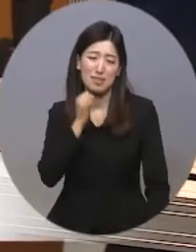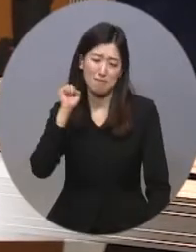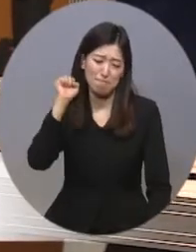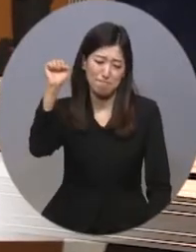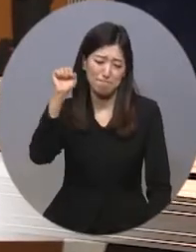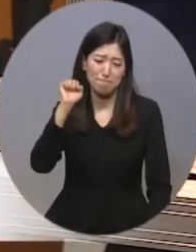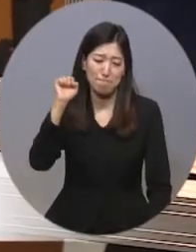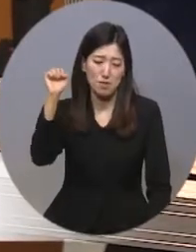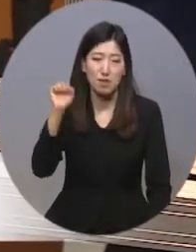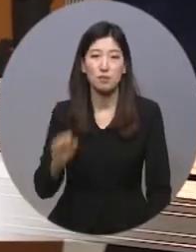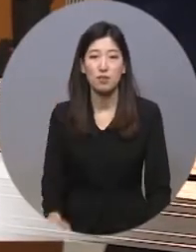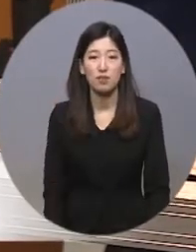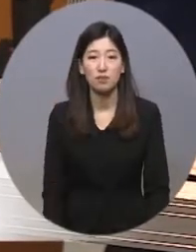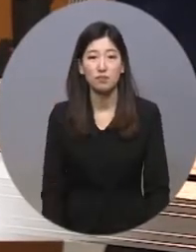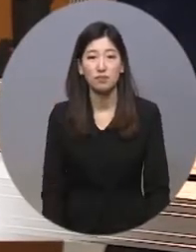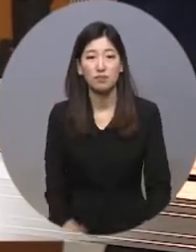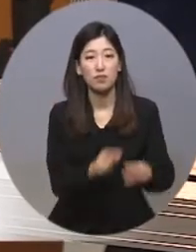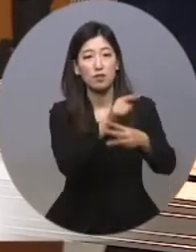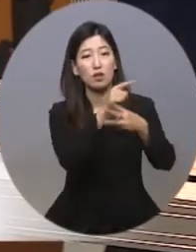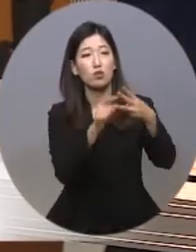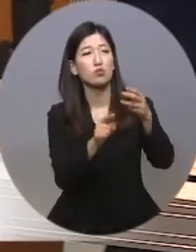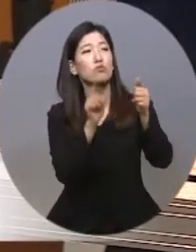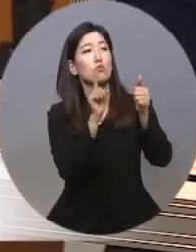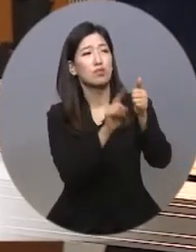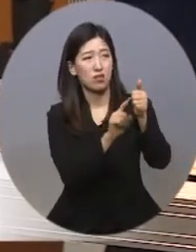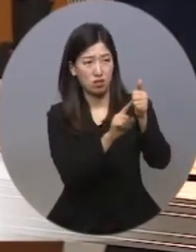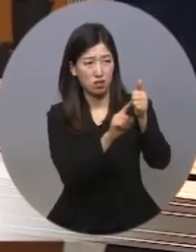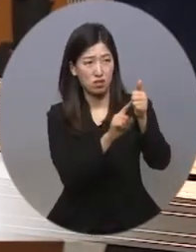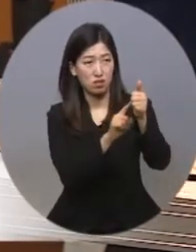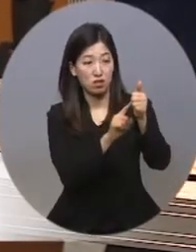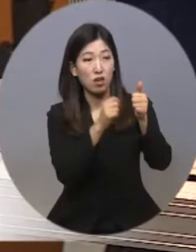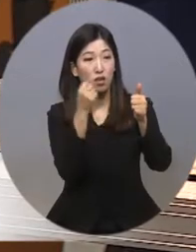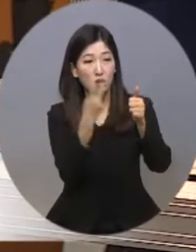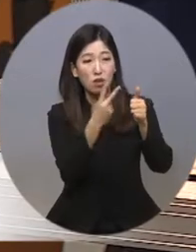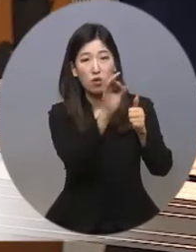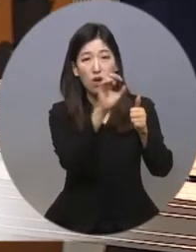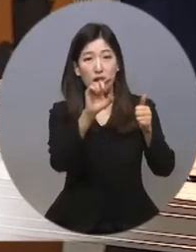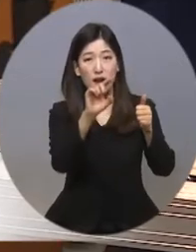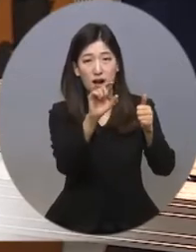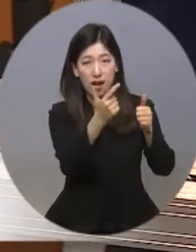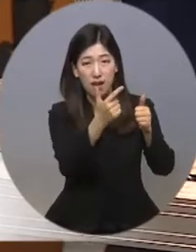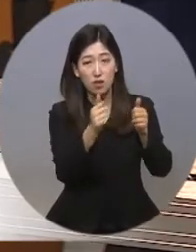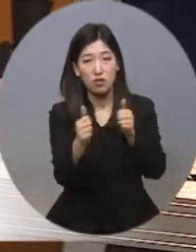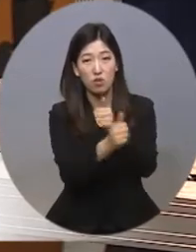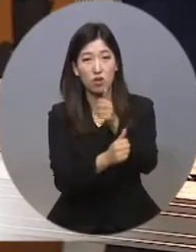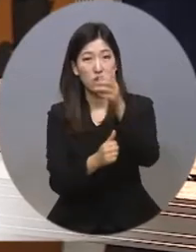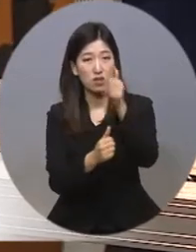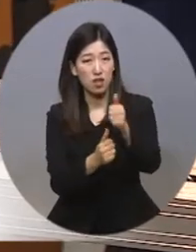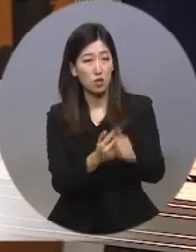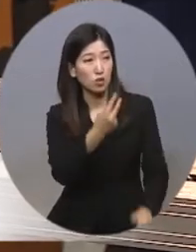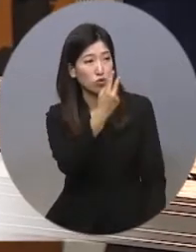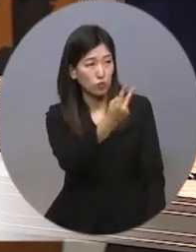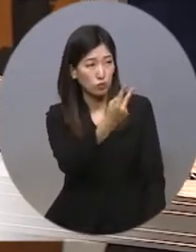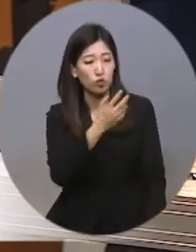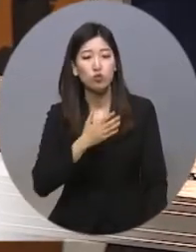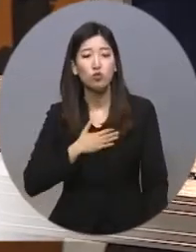윤석열 당선인과 우리 안철수